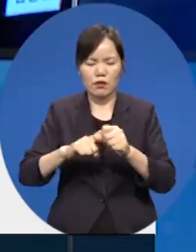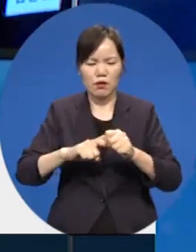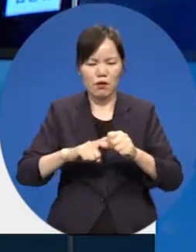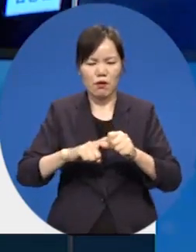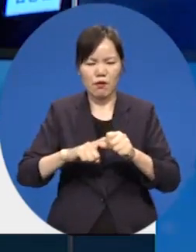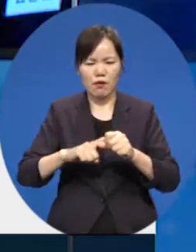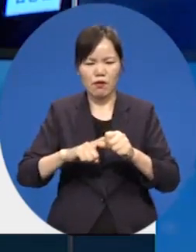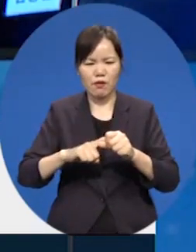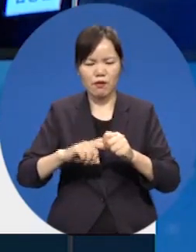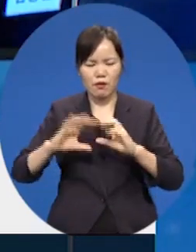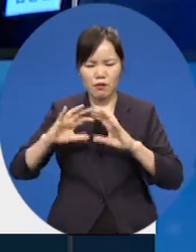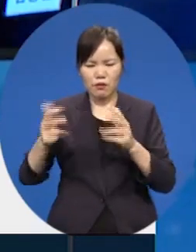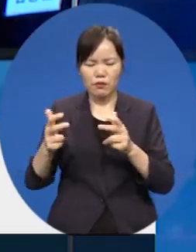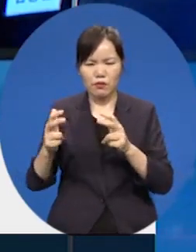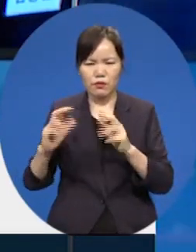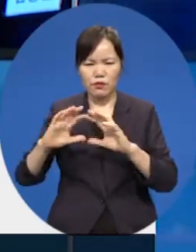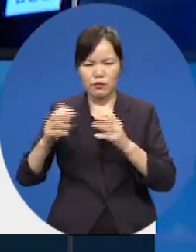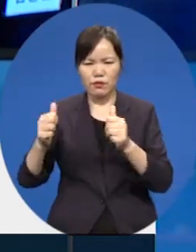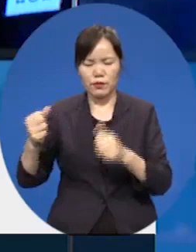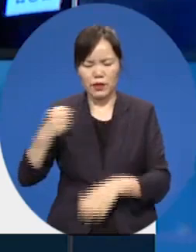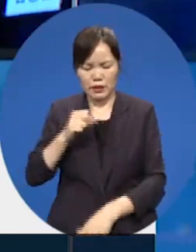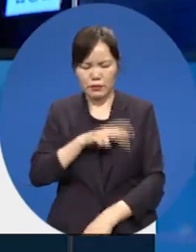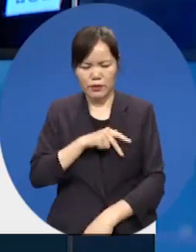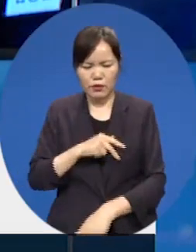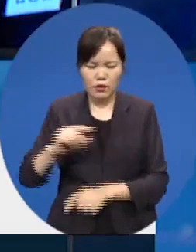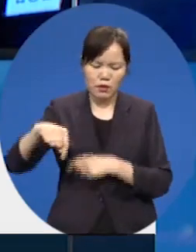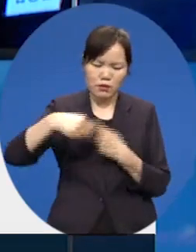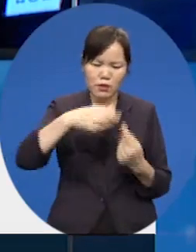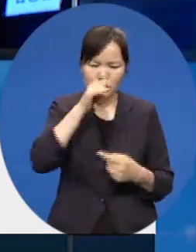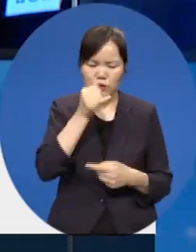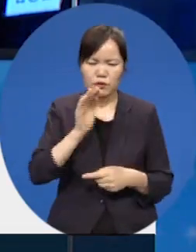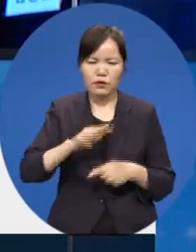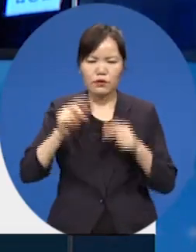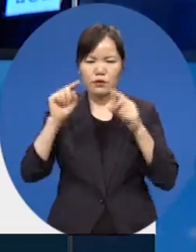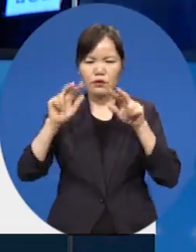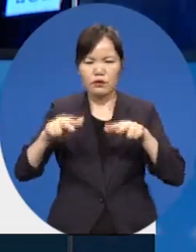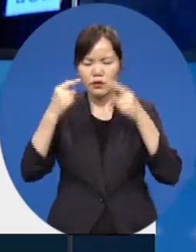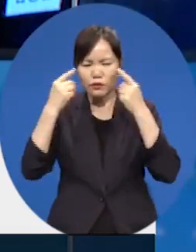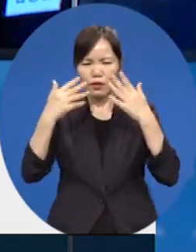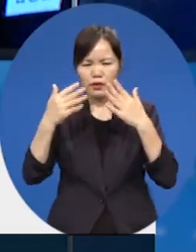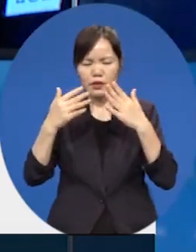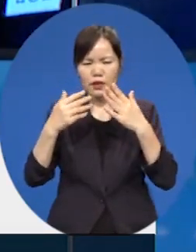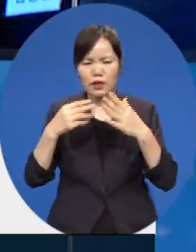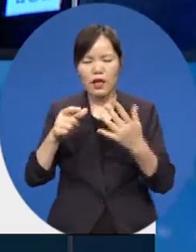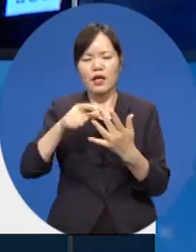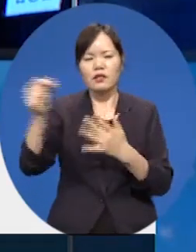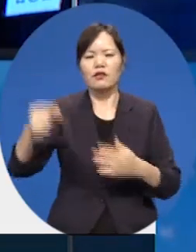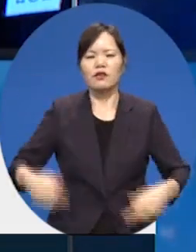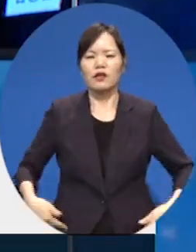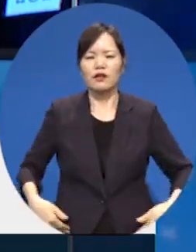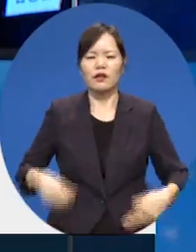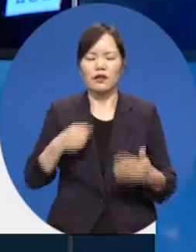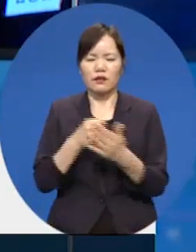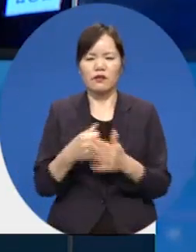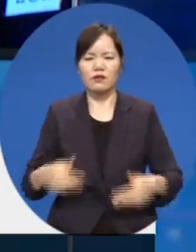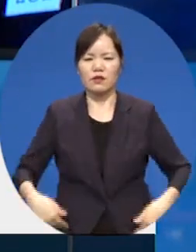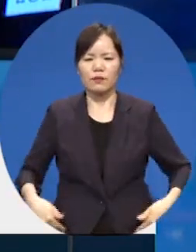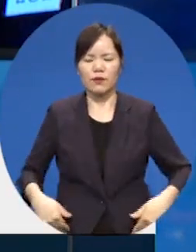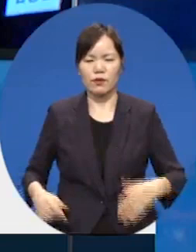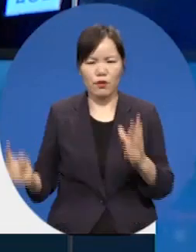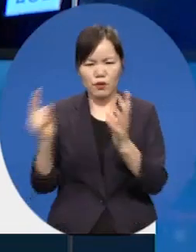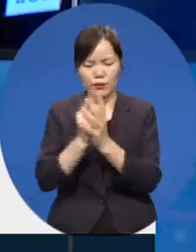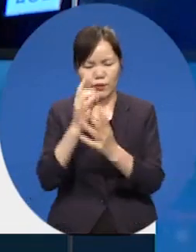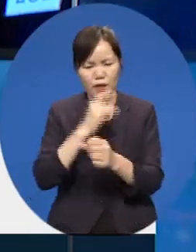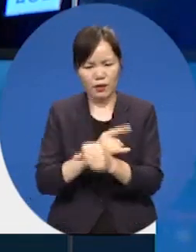국힘 인사들을 영입했는데 이제는 뭐 확실하게 선택을 할 수밖에 없는 상황이 됐습니다. 입당을 하느냐 아니면은 나중에 후보